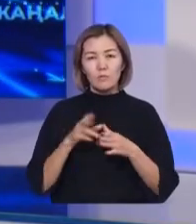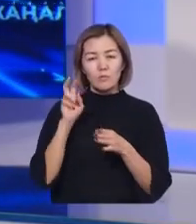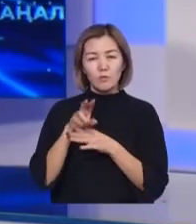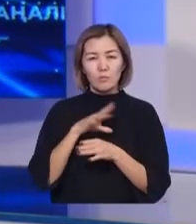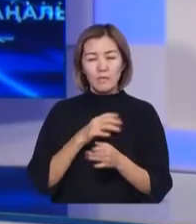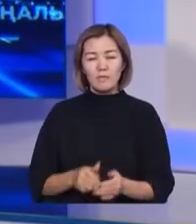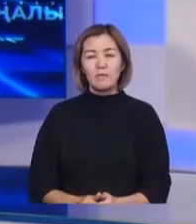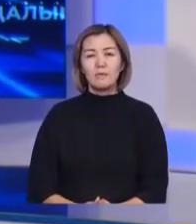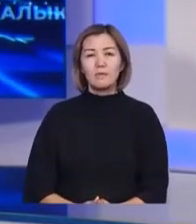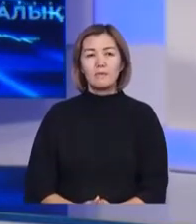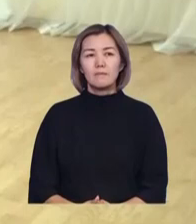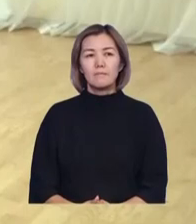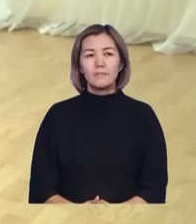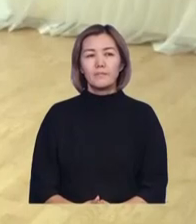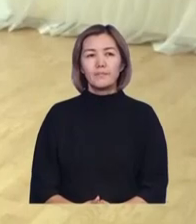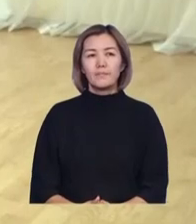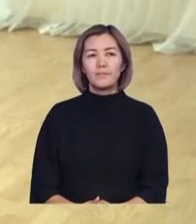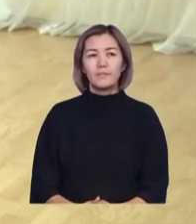тілшіміз тілдесіп қайтты.